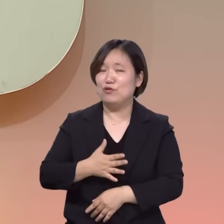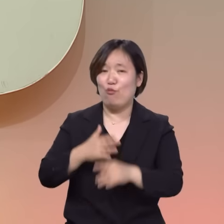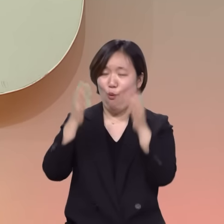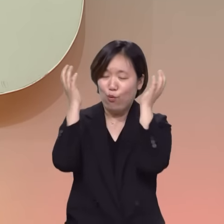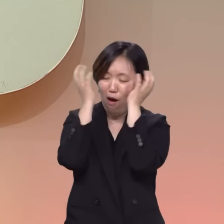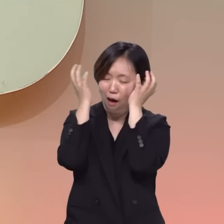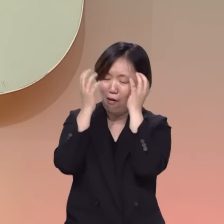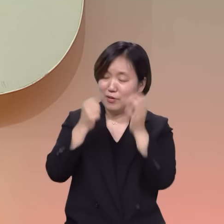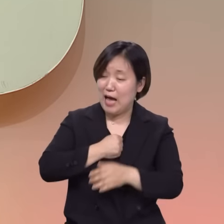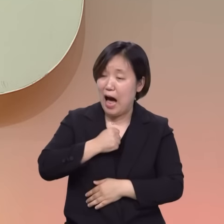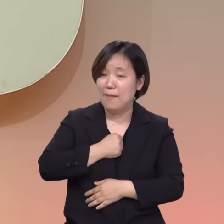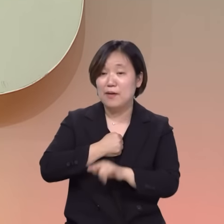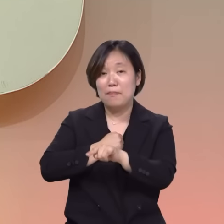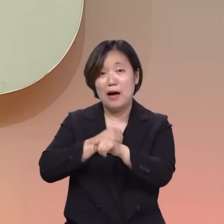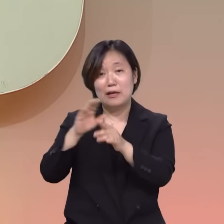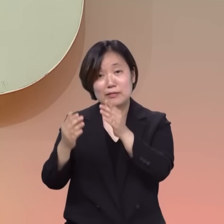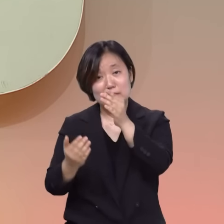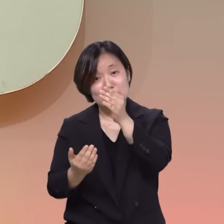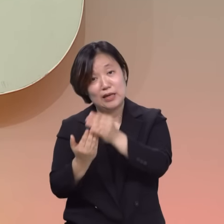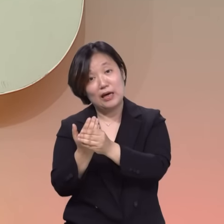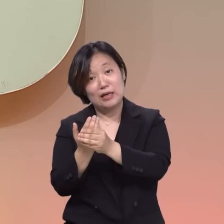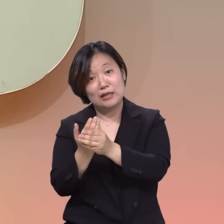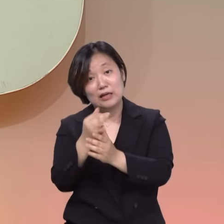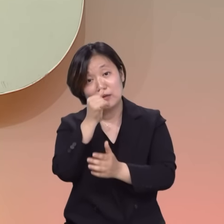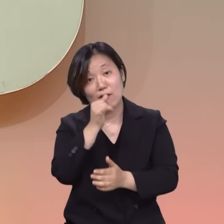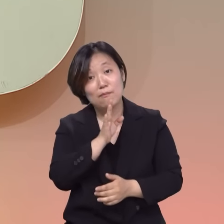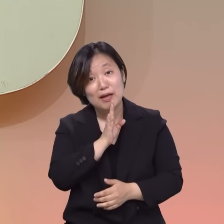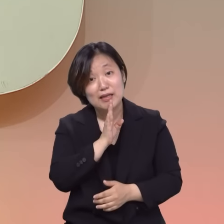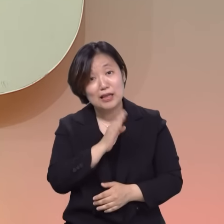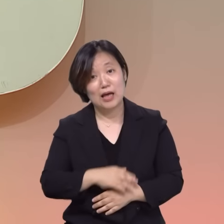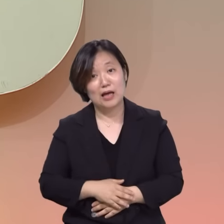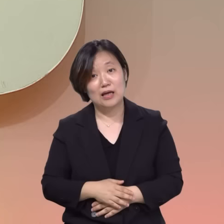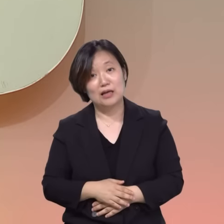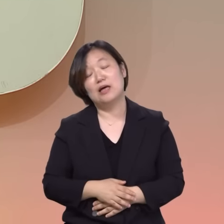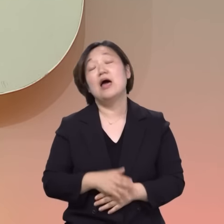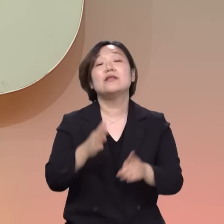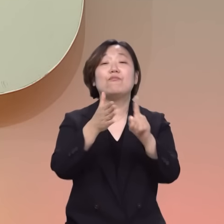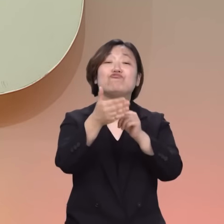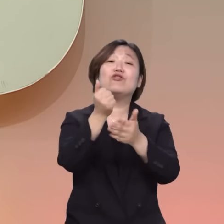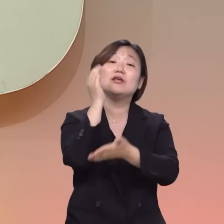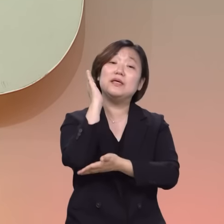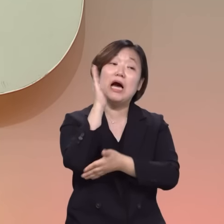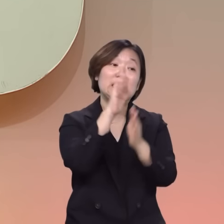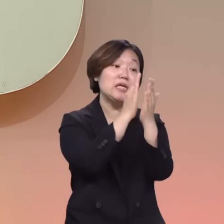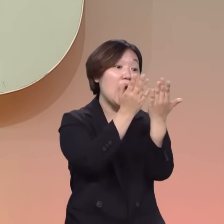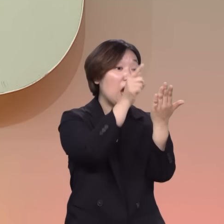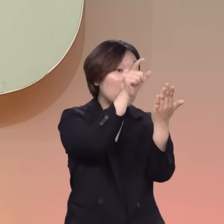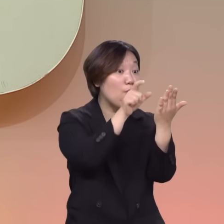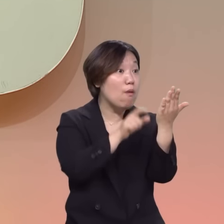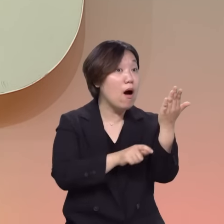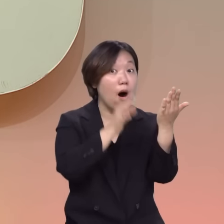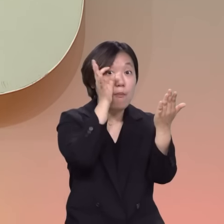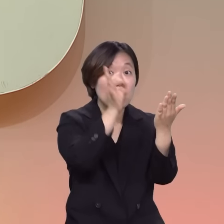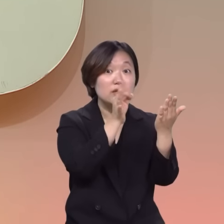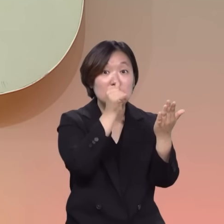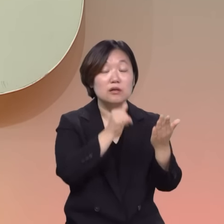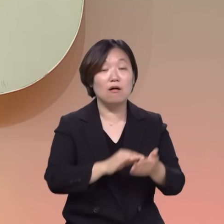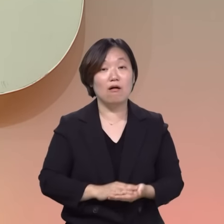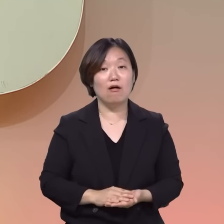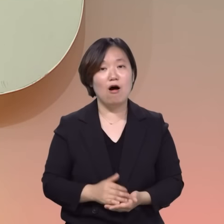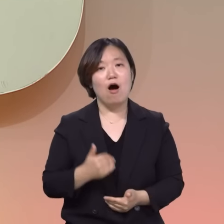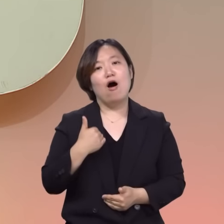답할가 있 부처님께서는 부처님께서는 경전에서 분명히 말씀하셨습니다 우리